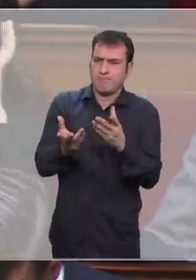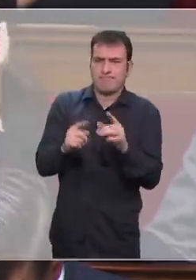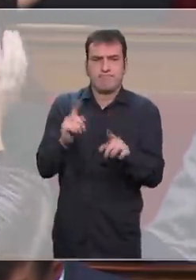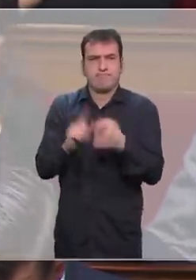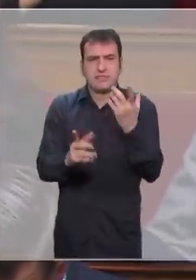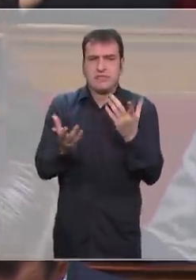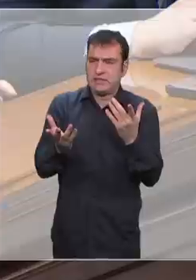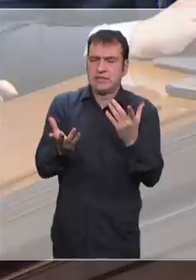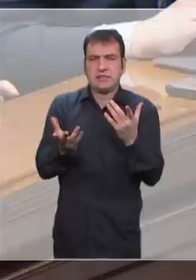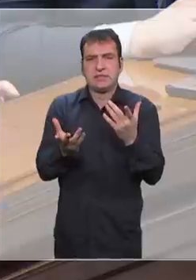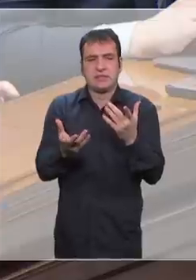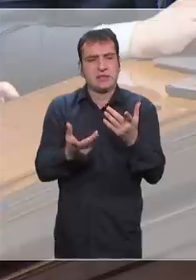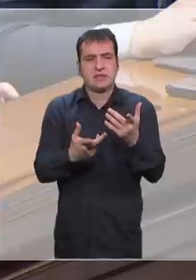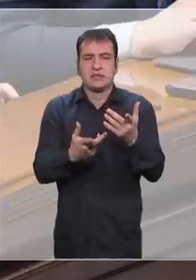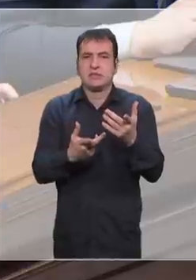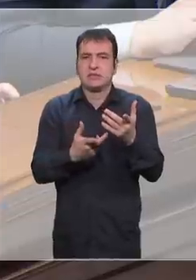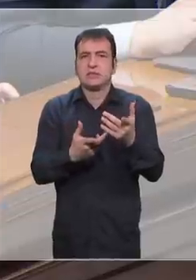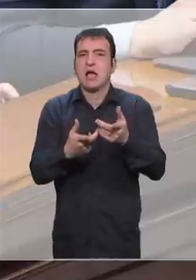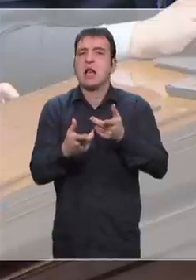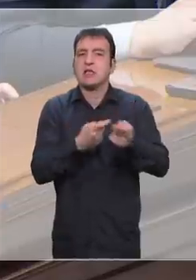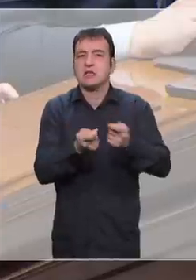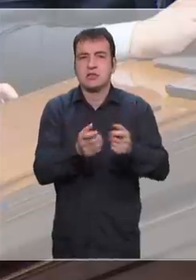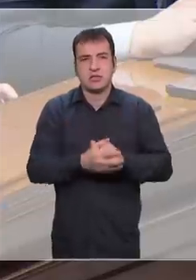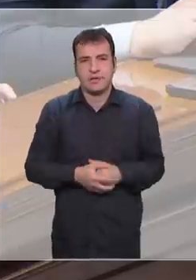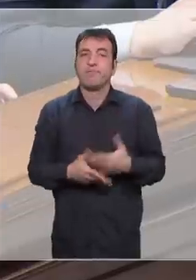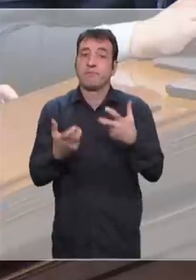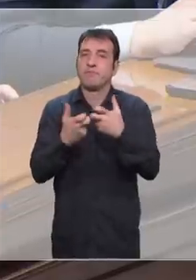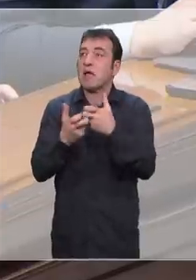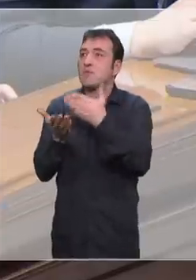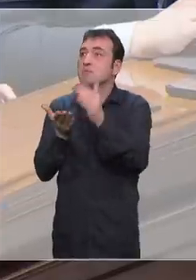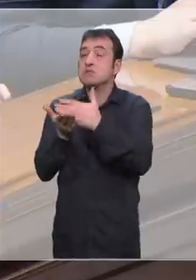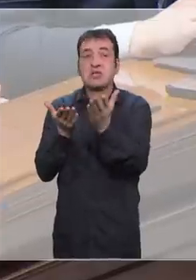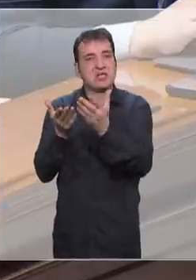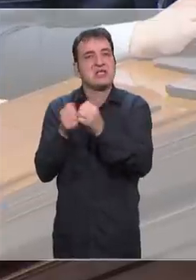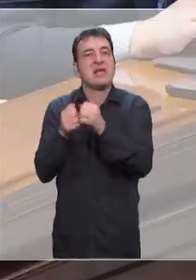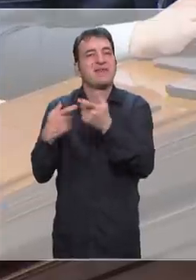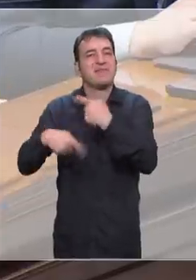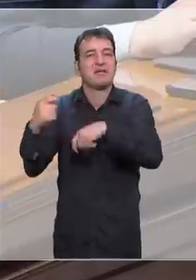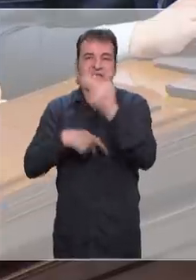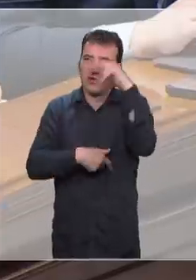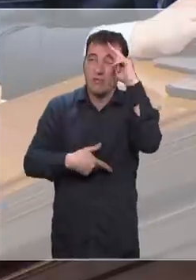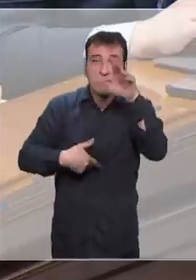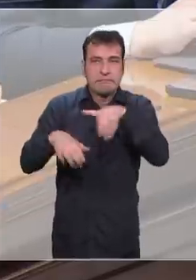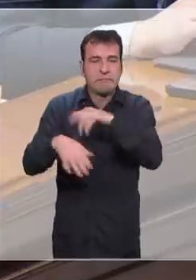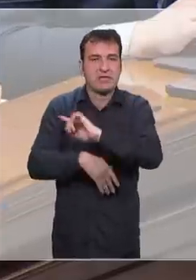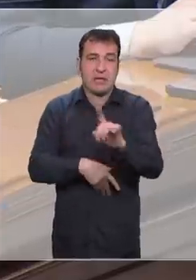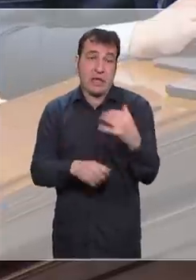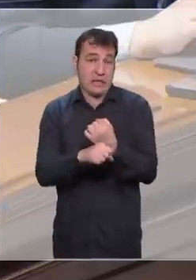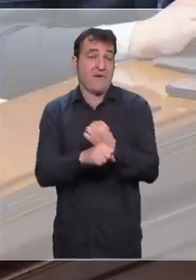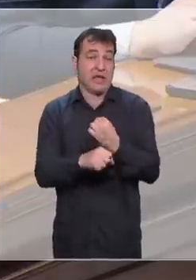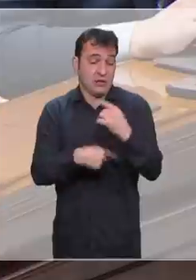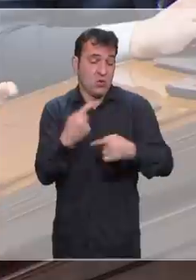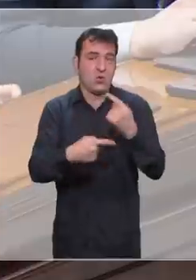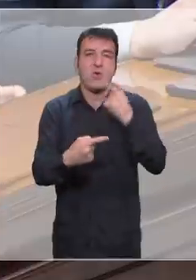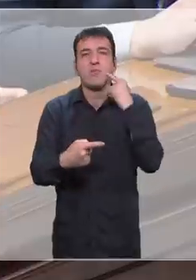lot dit infructueux des marchés passés avec les crédits européens. J'ajoute sur ce point qu'un travail est en cours pour changer les modalités